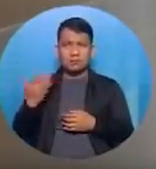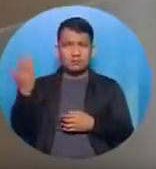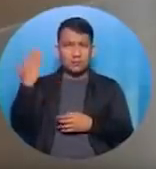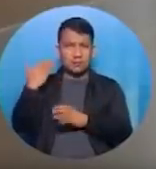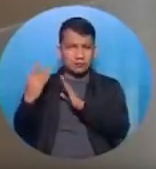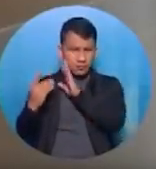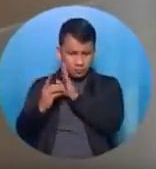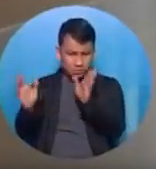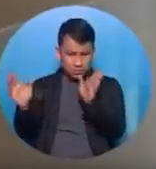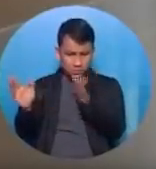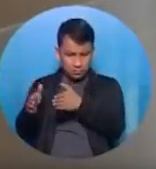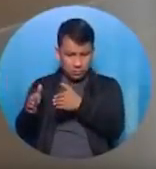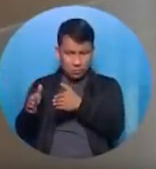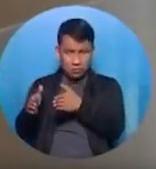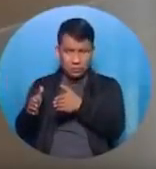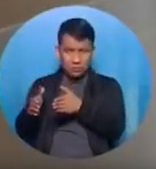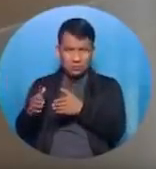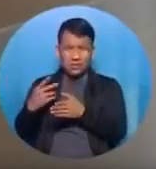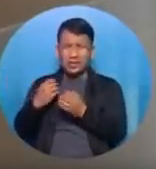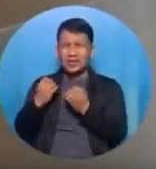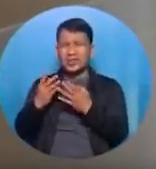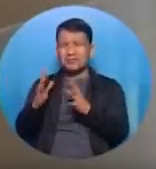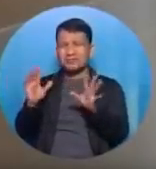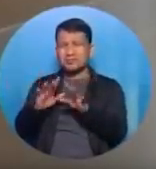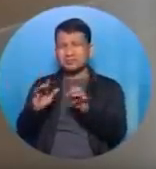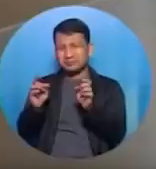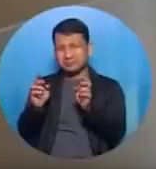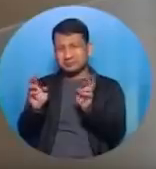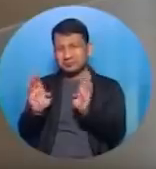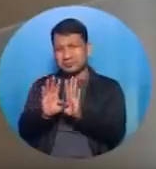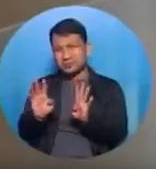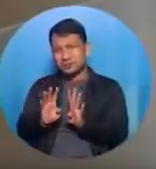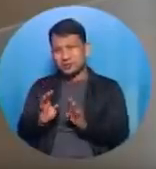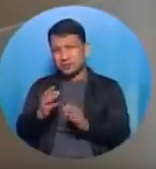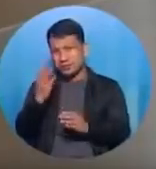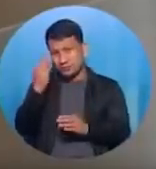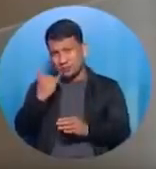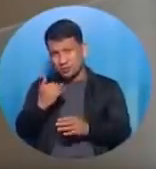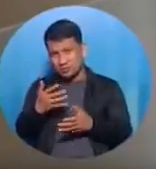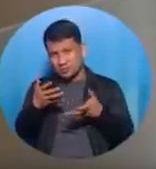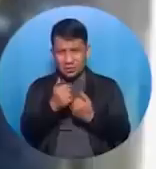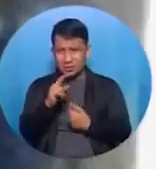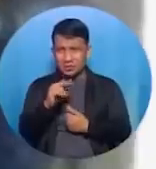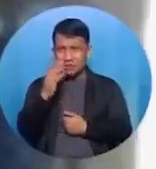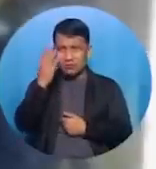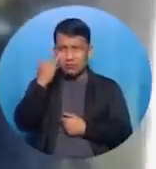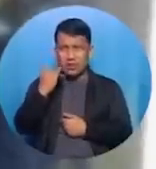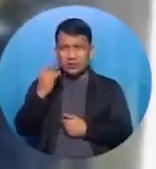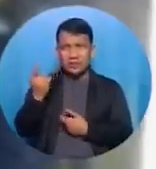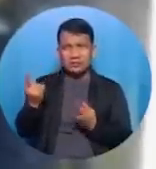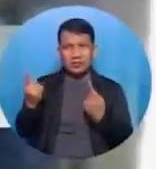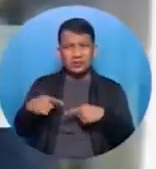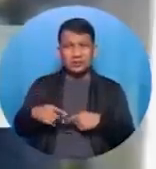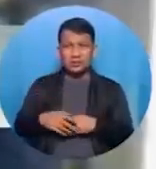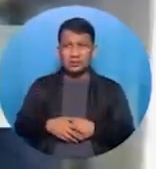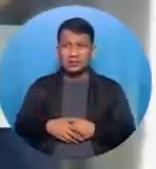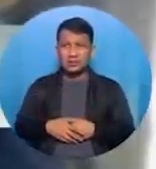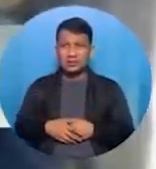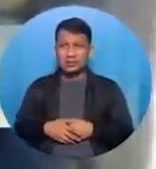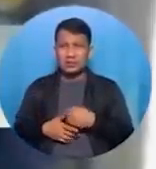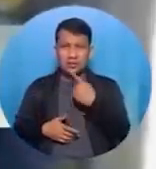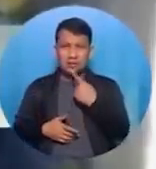na maliit. Ikan po kami dito. Okay, bakit kayo pinabayaan ng agency? Ano nangyari? Ang pagkakas namin